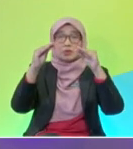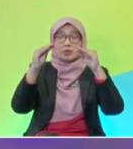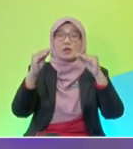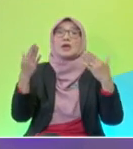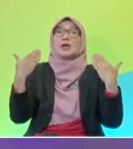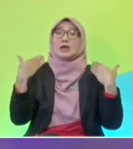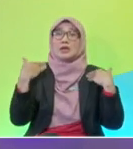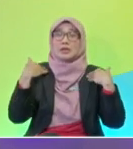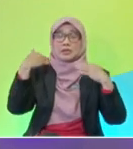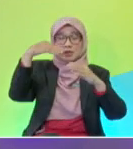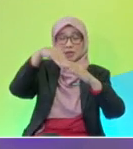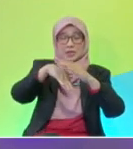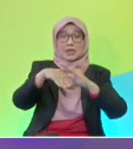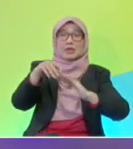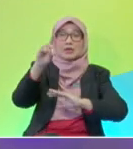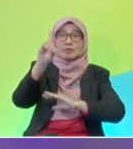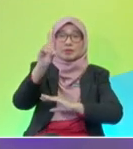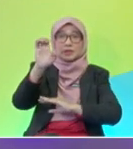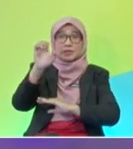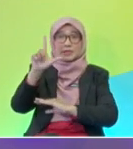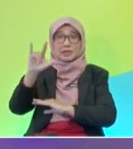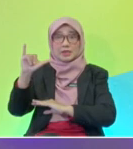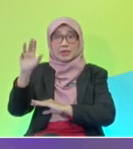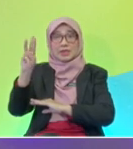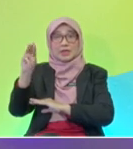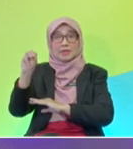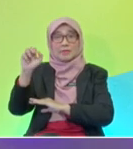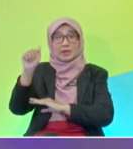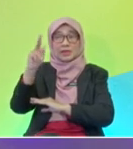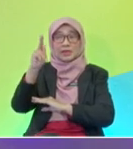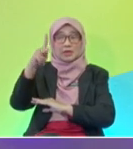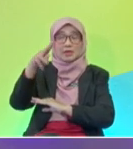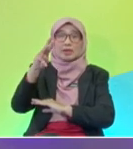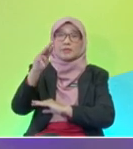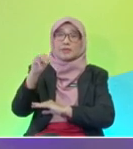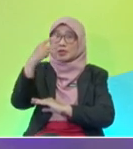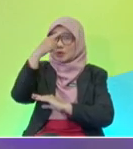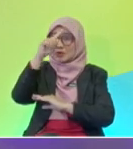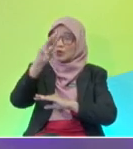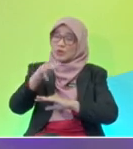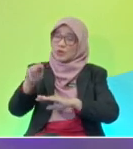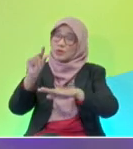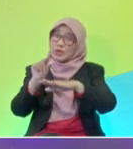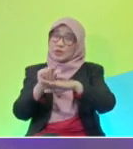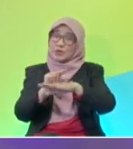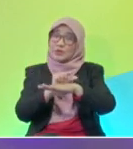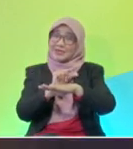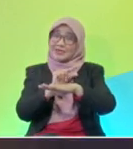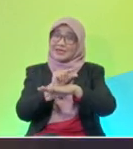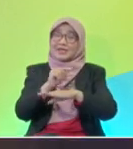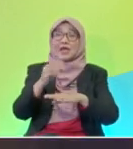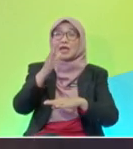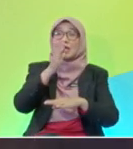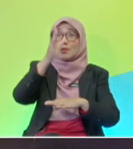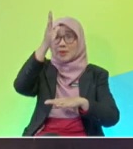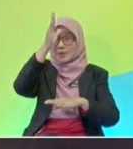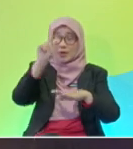naikkan di plelantar delima KPM untuk kegunaan guru-guru murid-murid dan juga Ibu Bapa Baiklah terima kasih